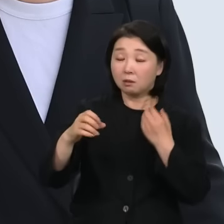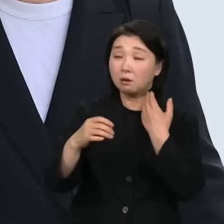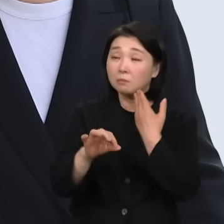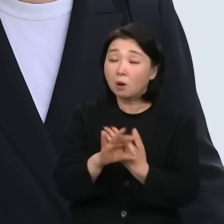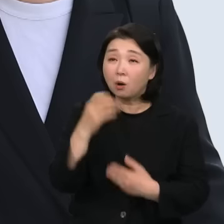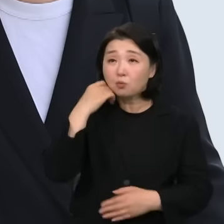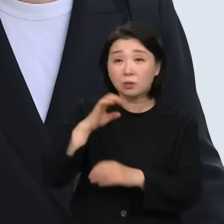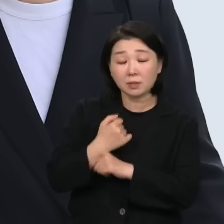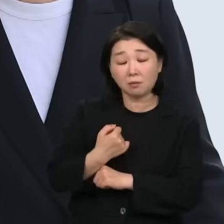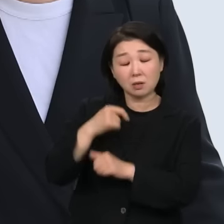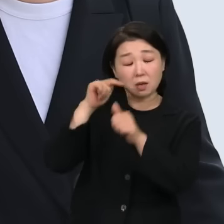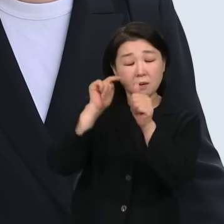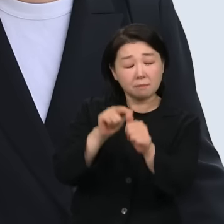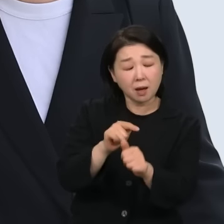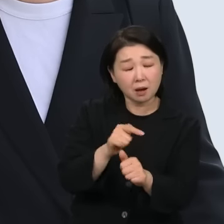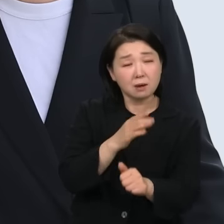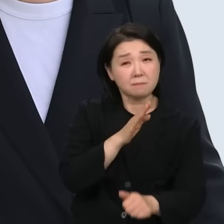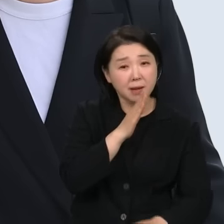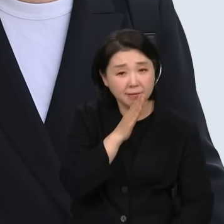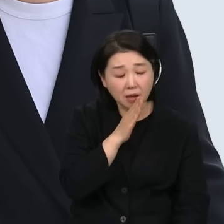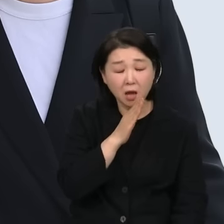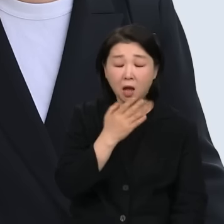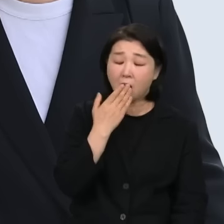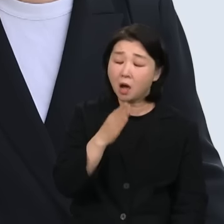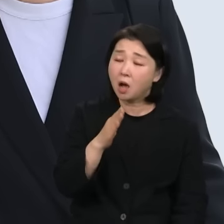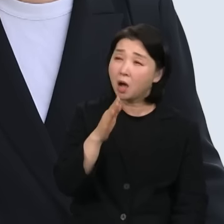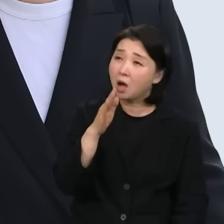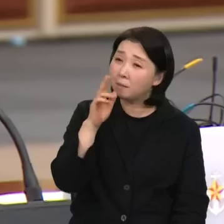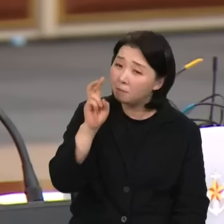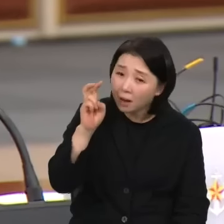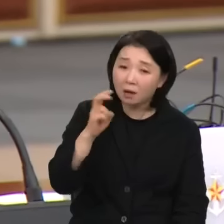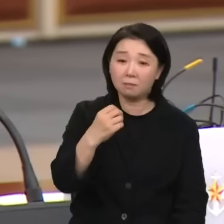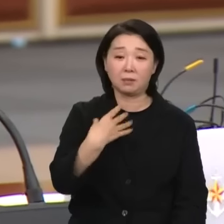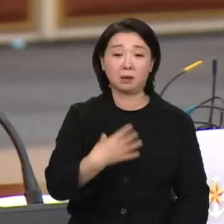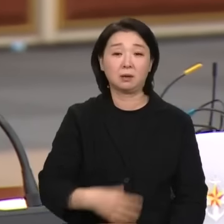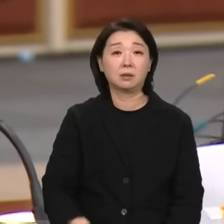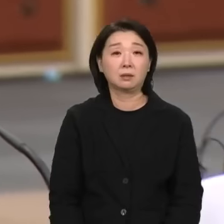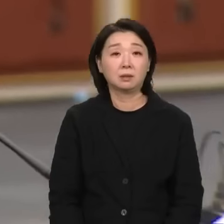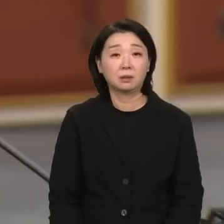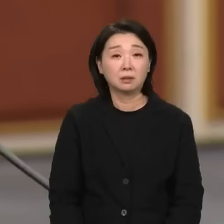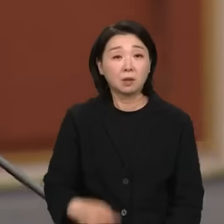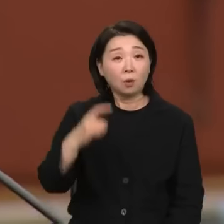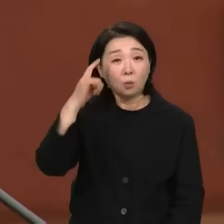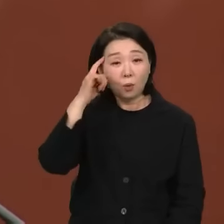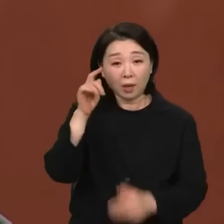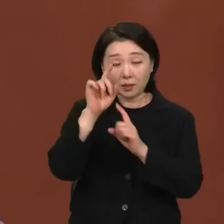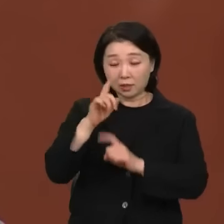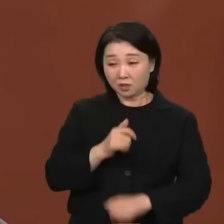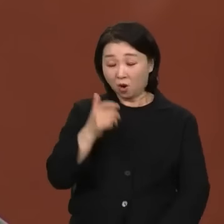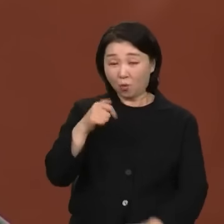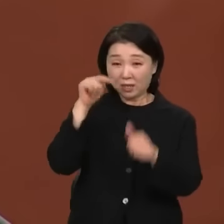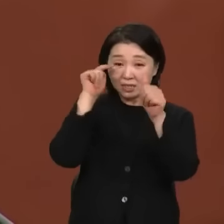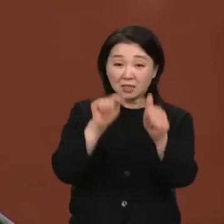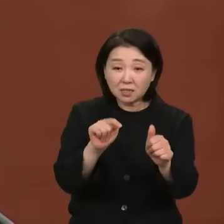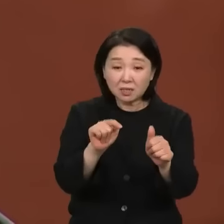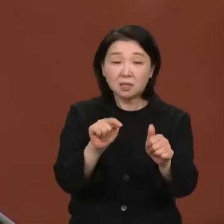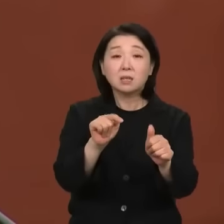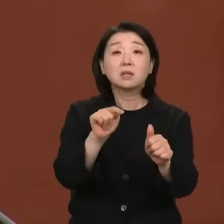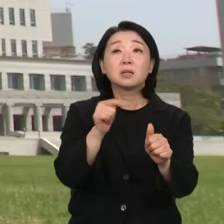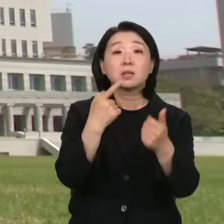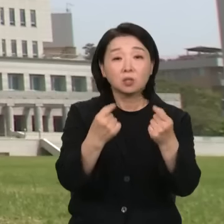장관이 한말 아닌가라는 질문에는 그럴 수도 있다고 했습니다 사실상 이전 장관의 지시라는 취지로 답한